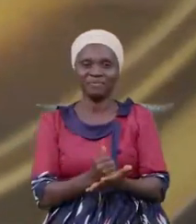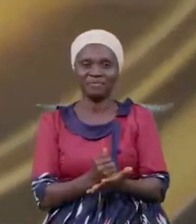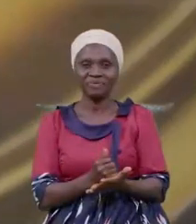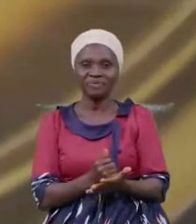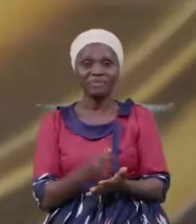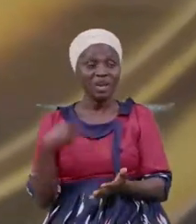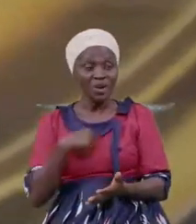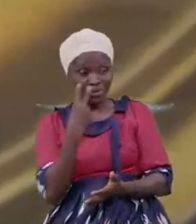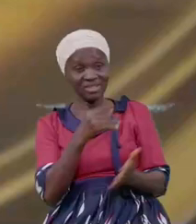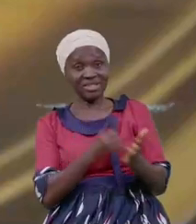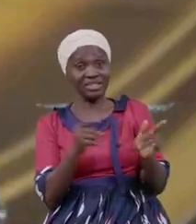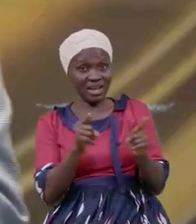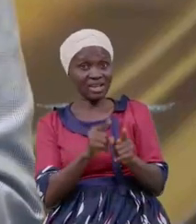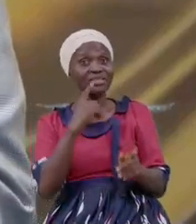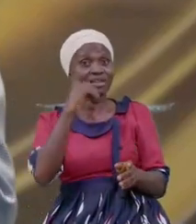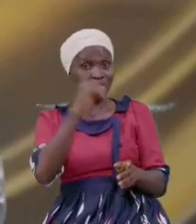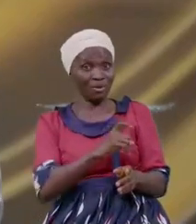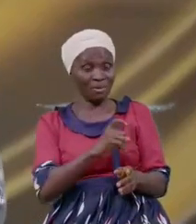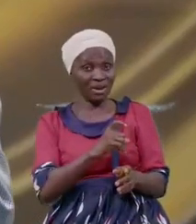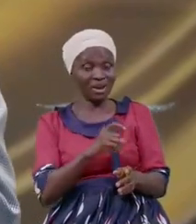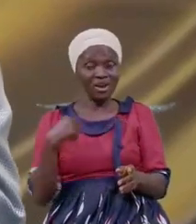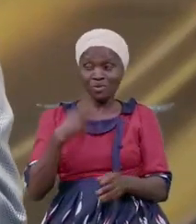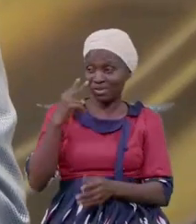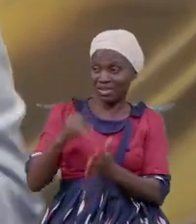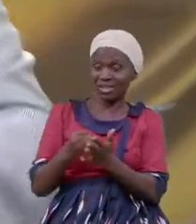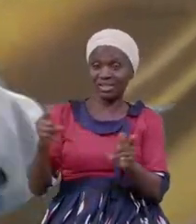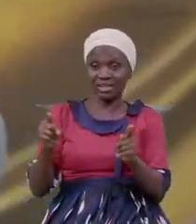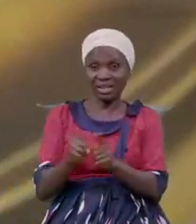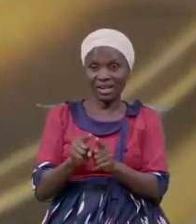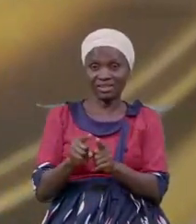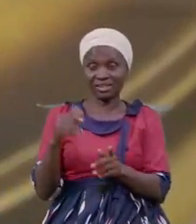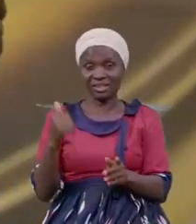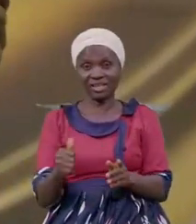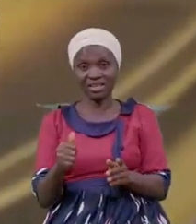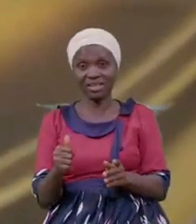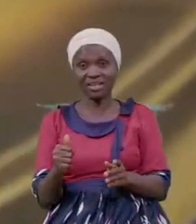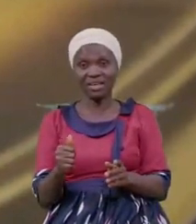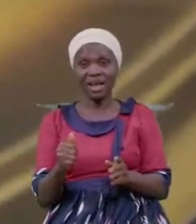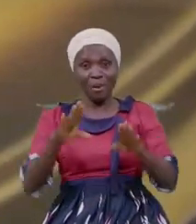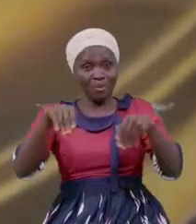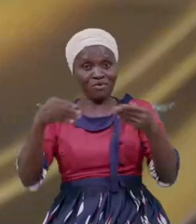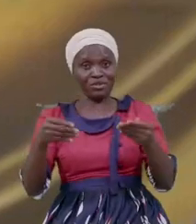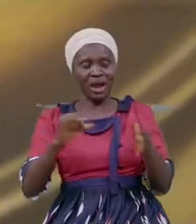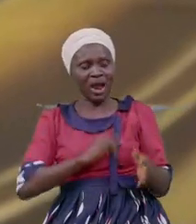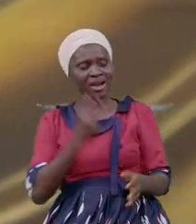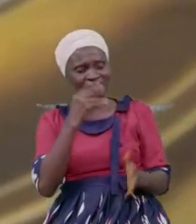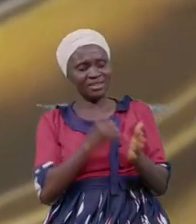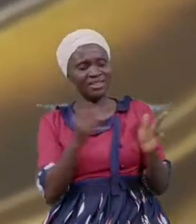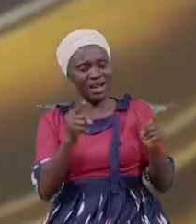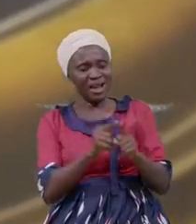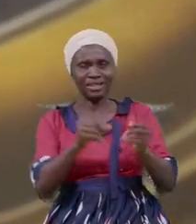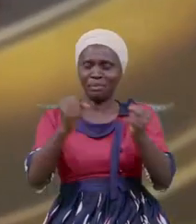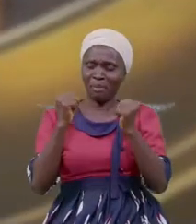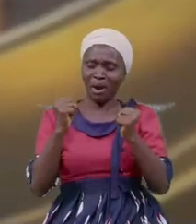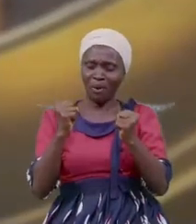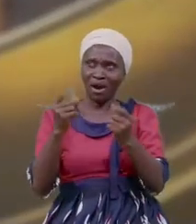nous le voyons comme un commandement je vois ça comme une provision je vois ça comme la puissance descendant